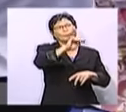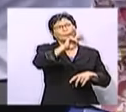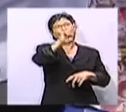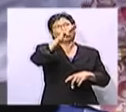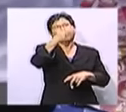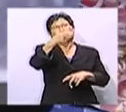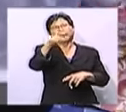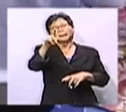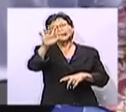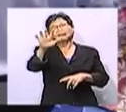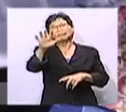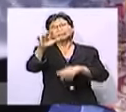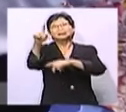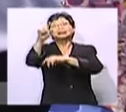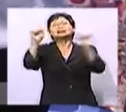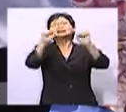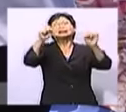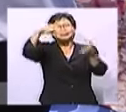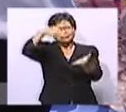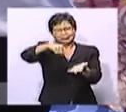ini.